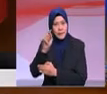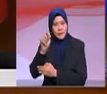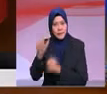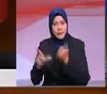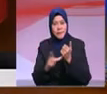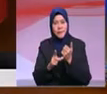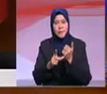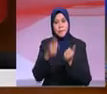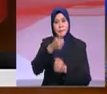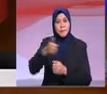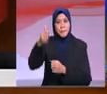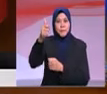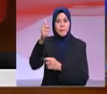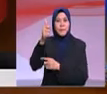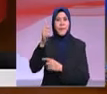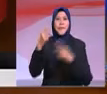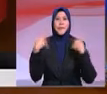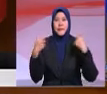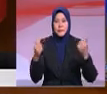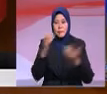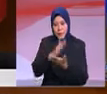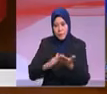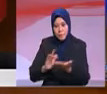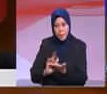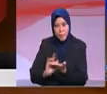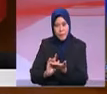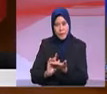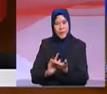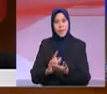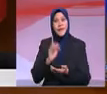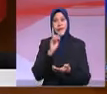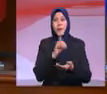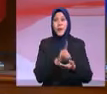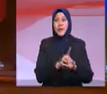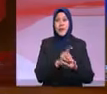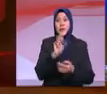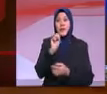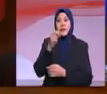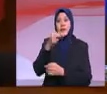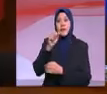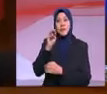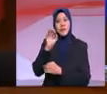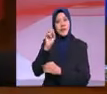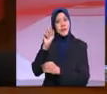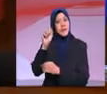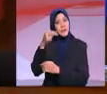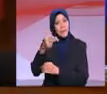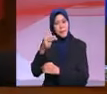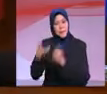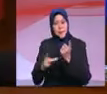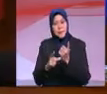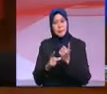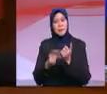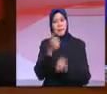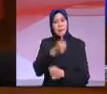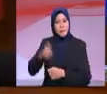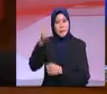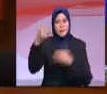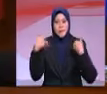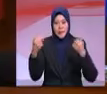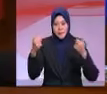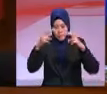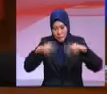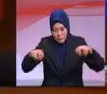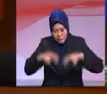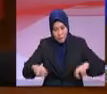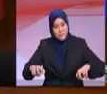Ketua Pengarah Kesihatan Bahagian Perubatan, dan Dr. Hisham Shah, iaitu Timbalan Ketua Pengarah Kesihatan Bahagian